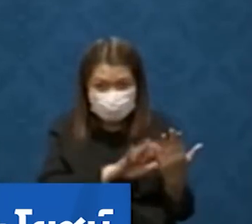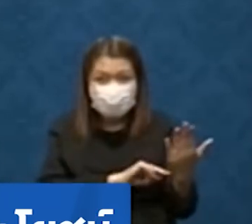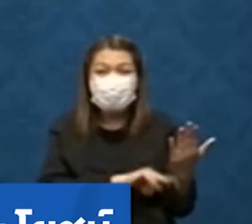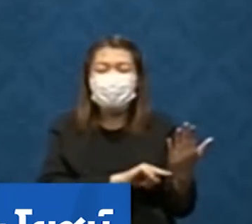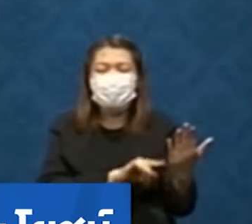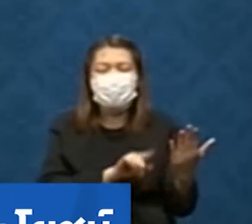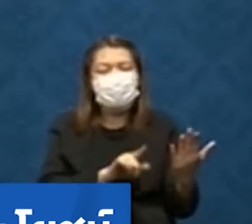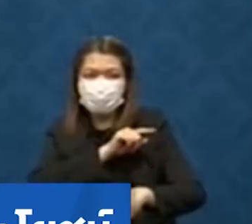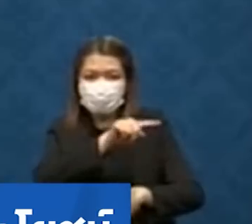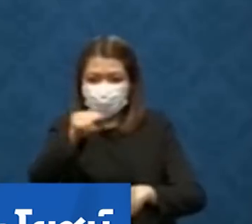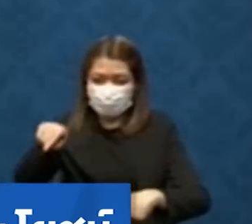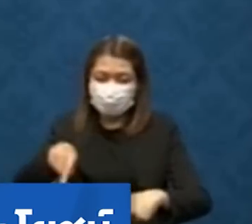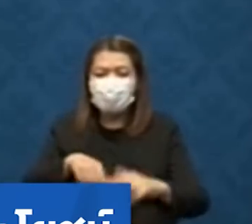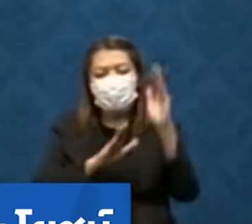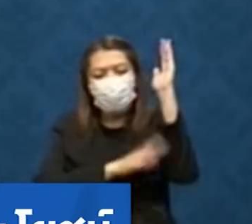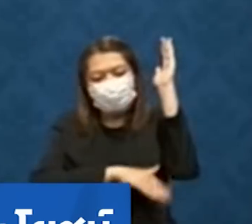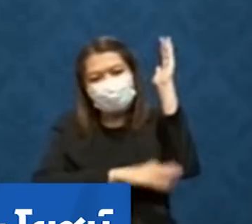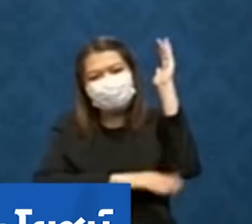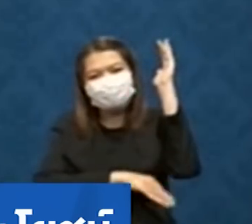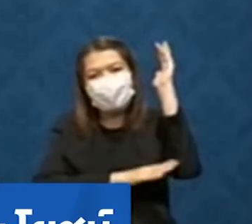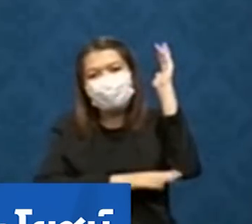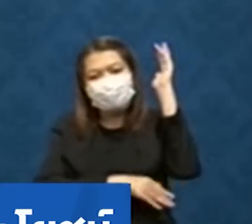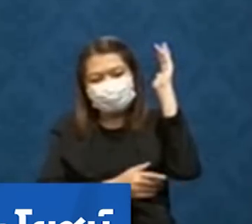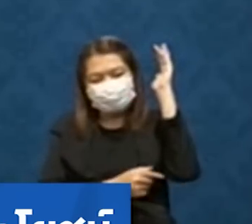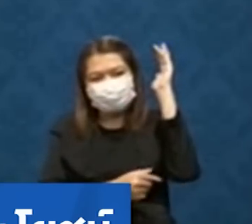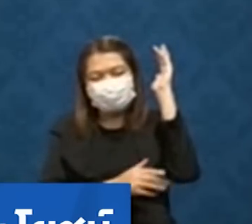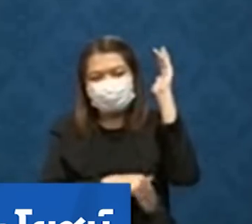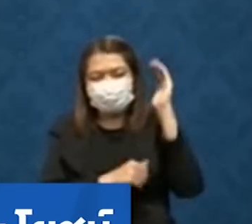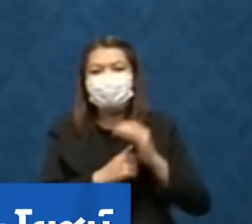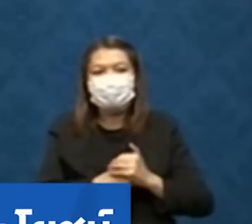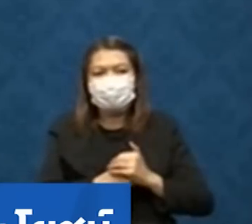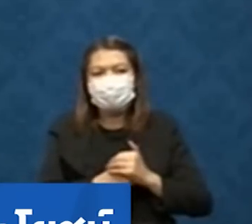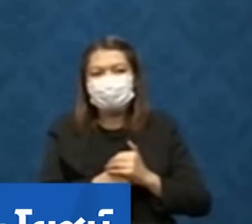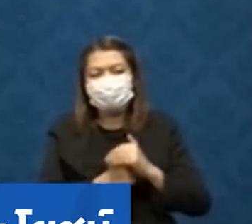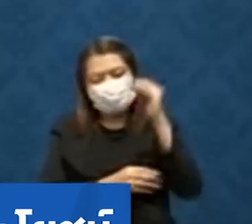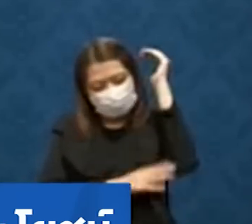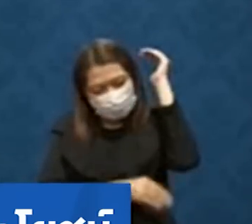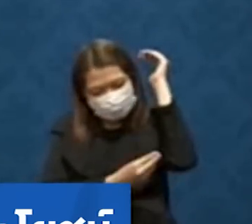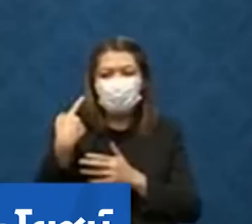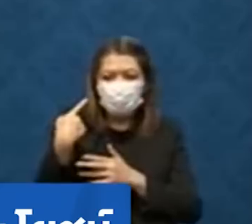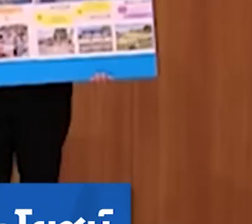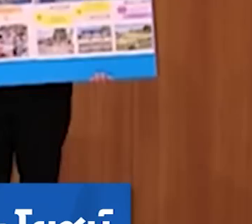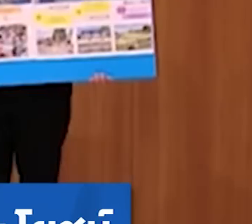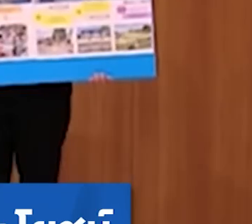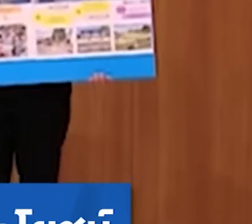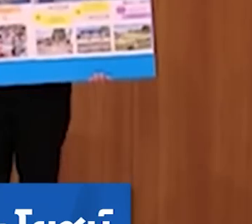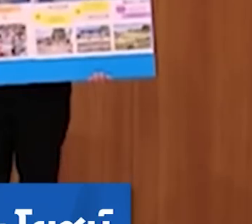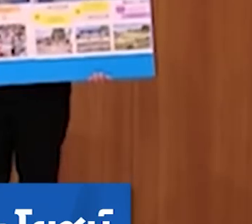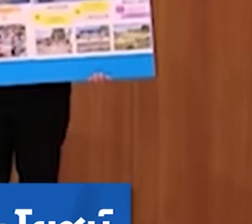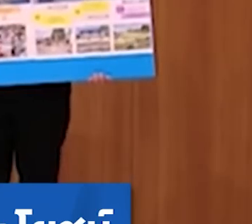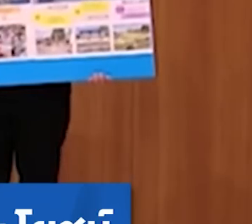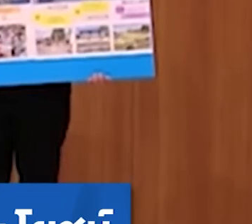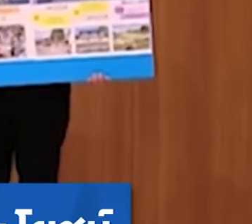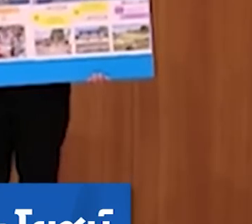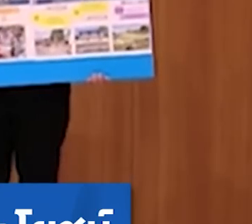คุณจุติไกรฤกษ์รัฐมนตรีวันนี้จนมุมนะครับถูกแฉว่ามีญาตินะครับอันนี้น่าจะเป็นฝีมือส.สนัชชาก้าวไกลมีย่านนามสกุล